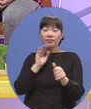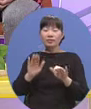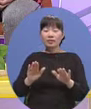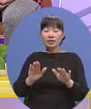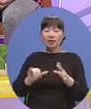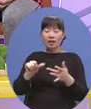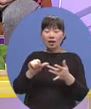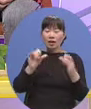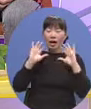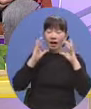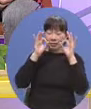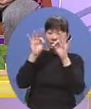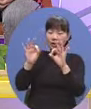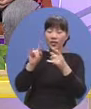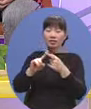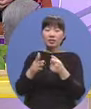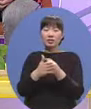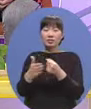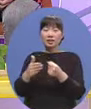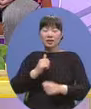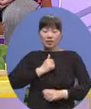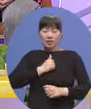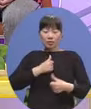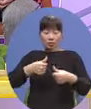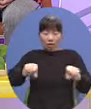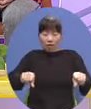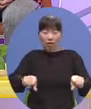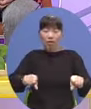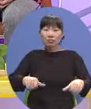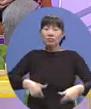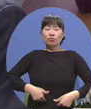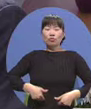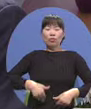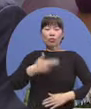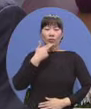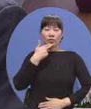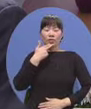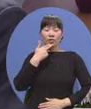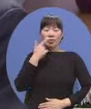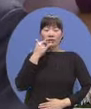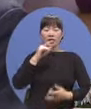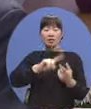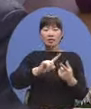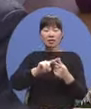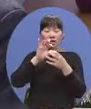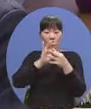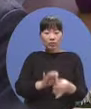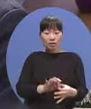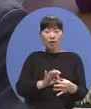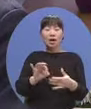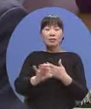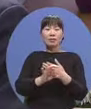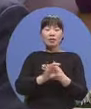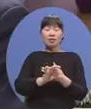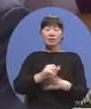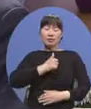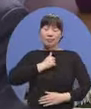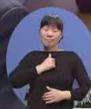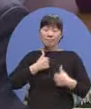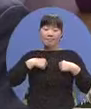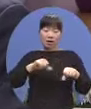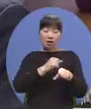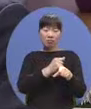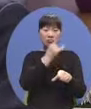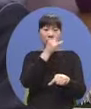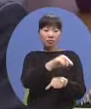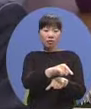어린아이 같은 경우는 그것 때문에 자존감을 꺾거나 뭐 그럴 필요가 전혀 없는 거죠? 부모님이 거기에 대해서 계속 무슨 말을 하면 자존감 꺾이죠. 예를 들어 너 왜 취했니?